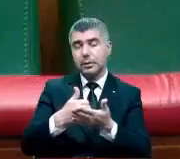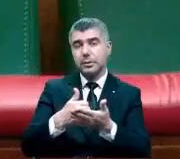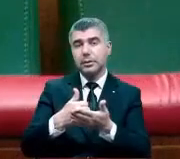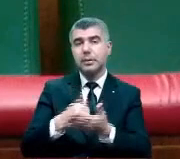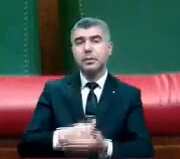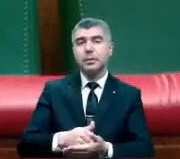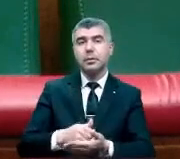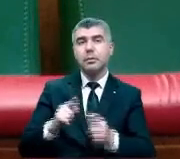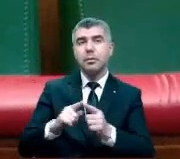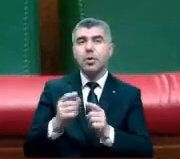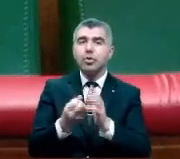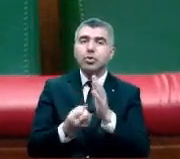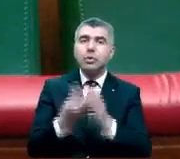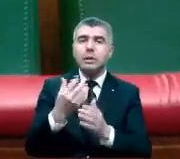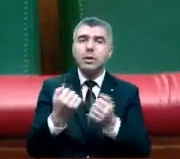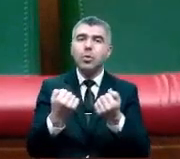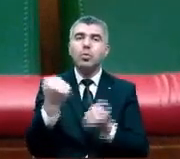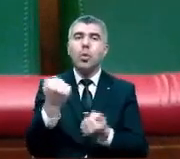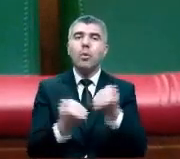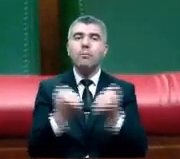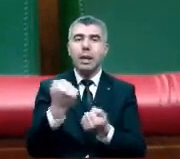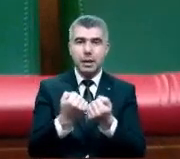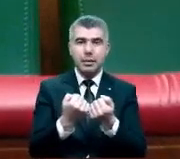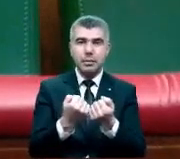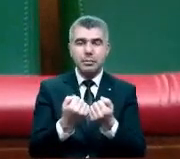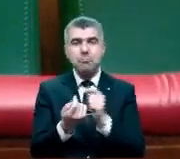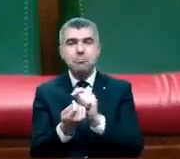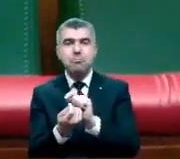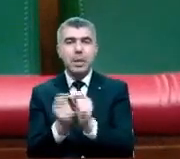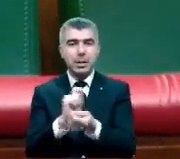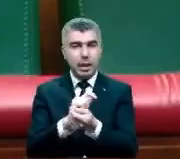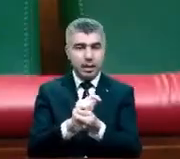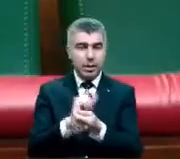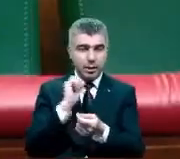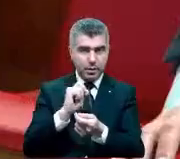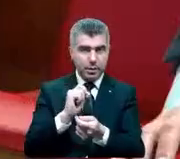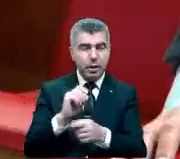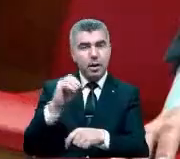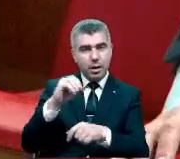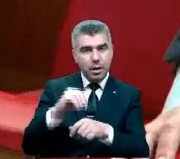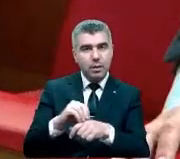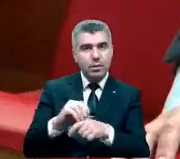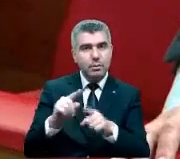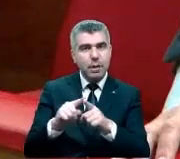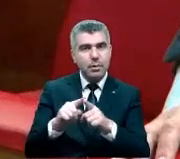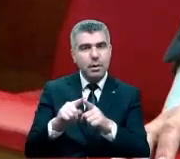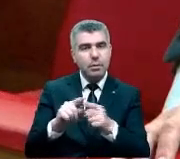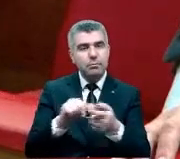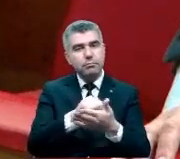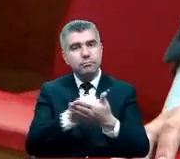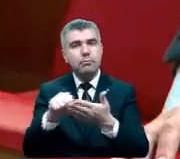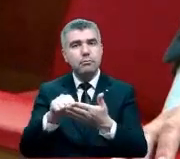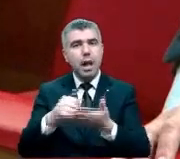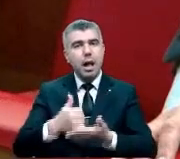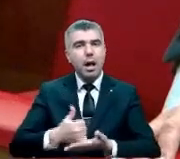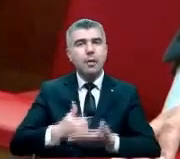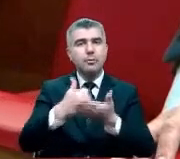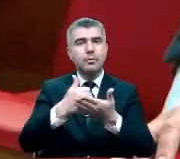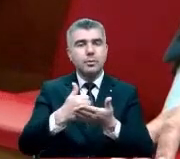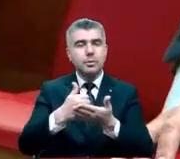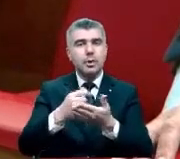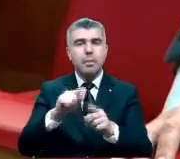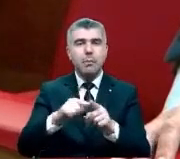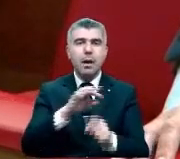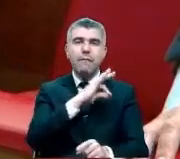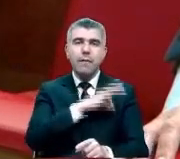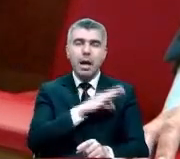يعني ديال تجديد الحاضره المركبه، دخلت النقل المزدوج ايضا من ضمن هذه المركبات اللي يمكن لها